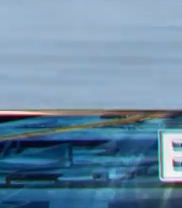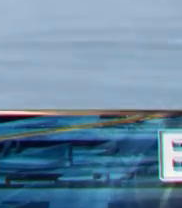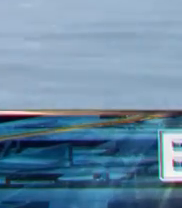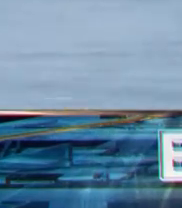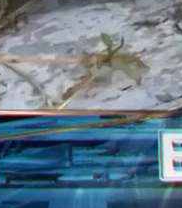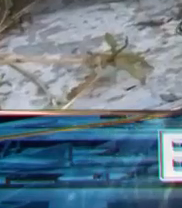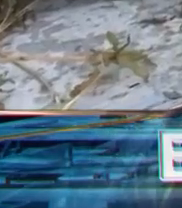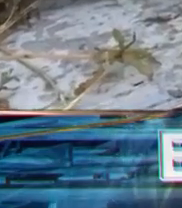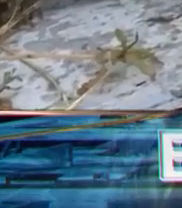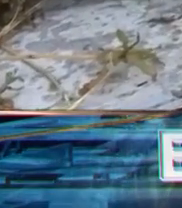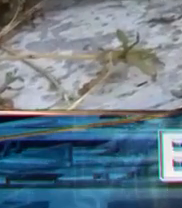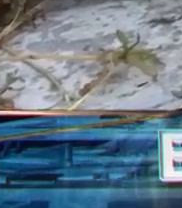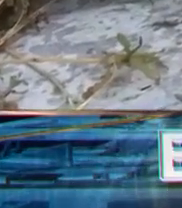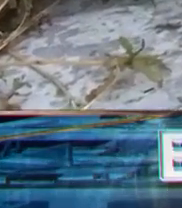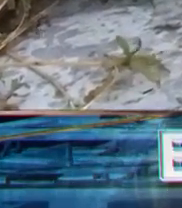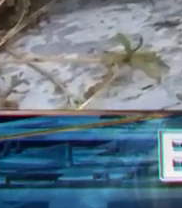тазартуда.